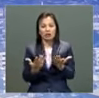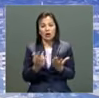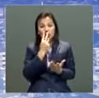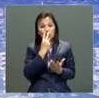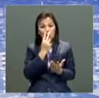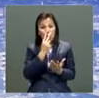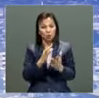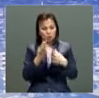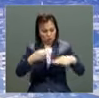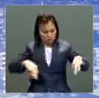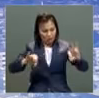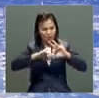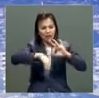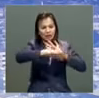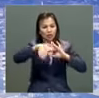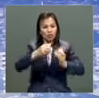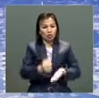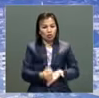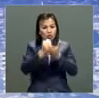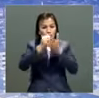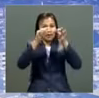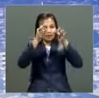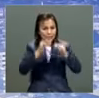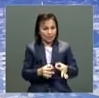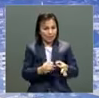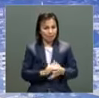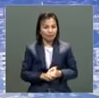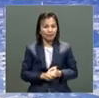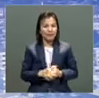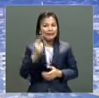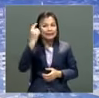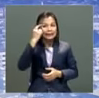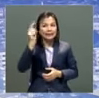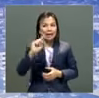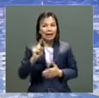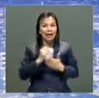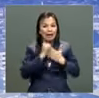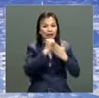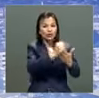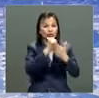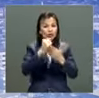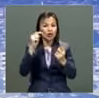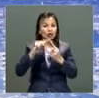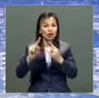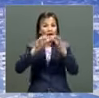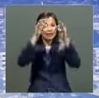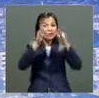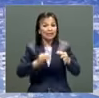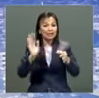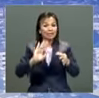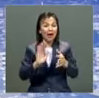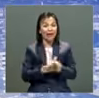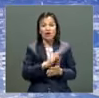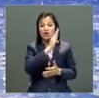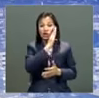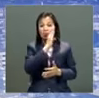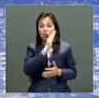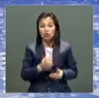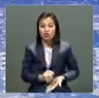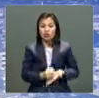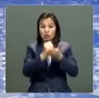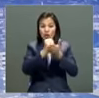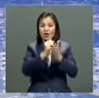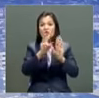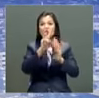ท่านต้องมีส่วนร่วมในการตัดสินด้วยไม่ใช่เป็นการที่จะให้คนอื่นมาตัดสินเพราะฉะนั้นถ้าเราร่วมกันแล้วมีวินัยกันทุก